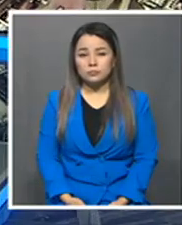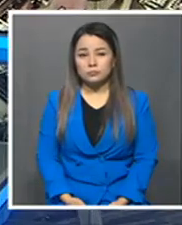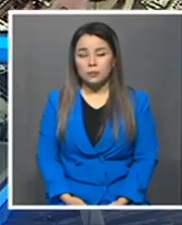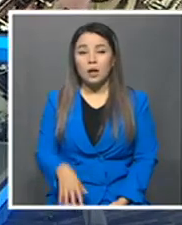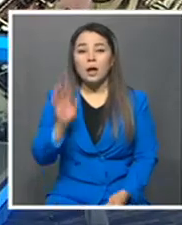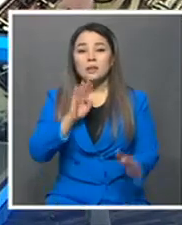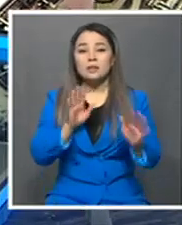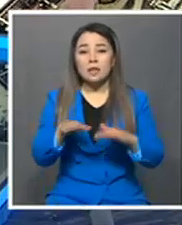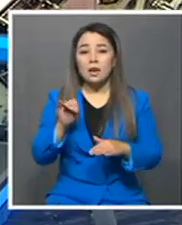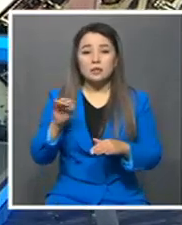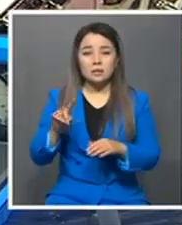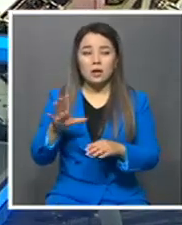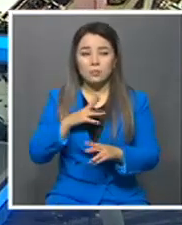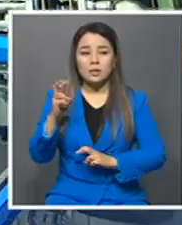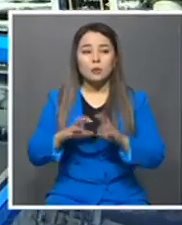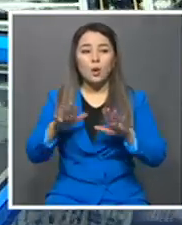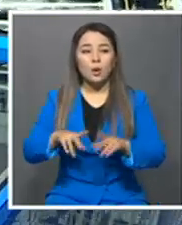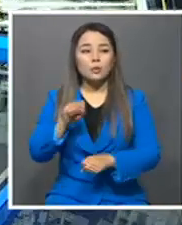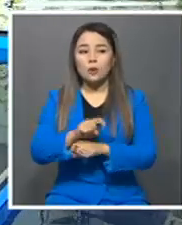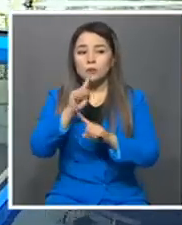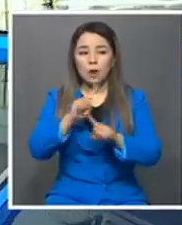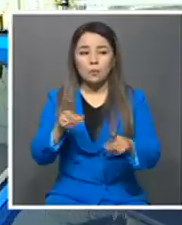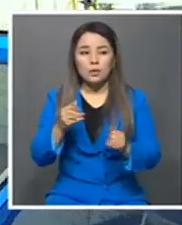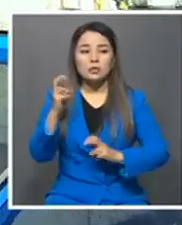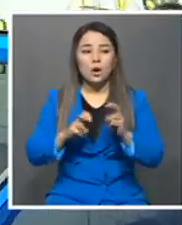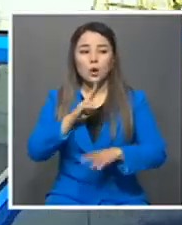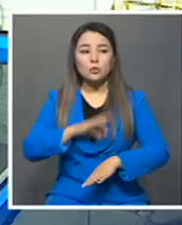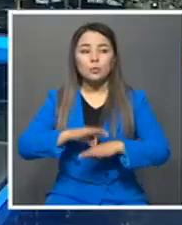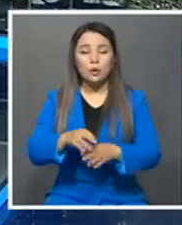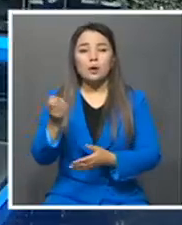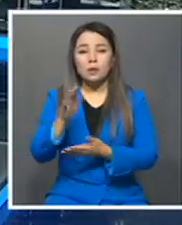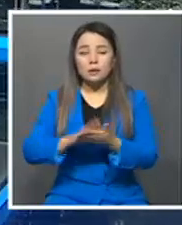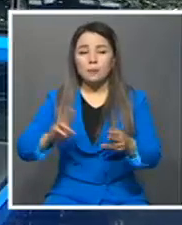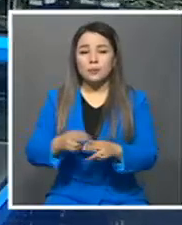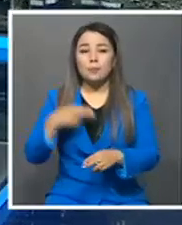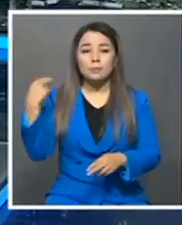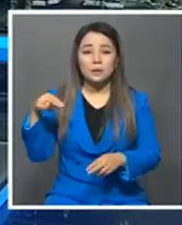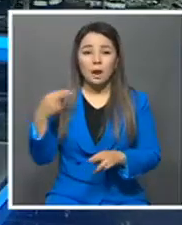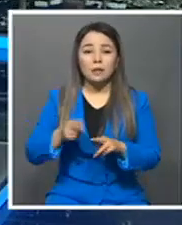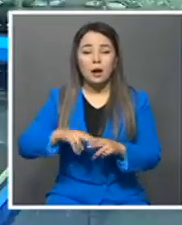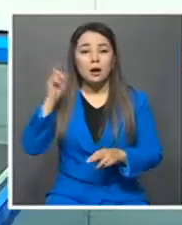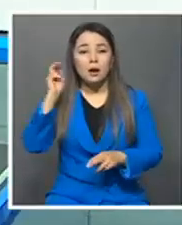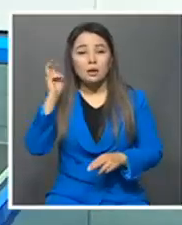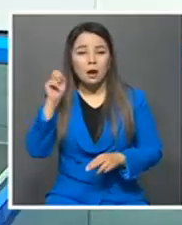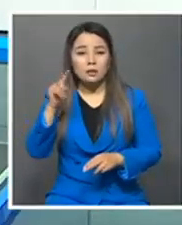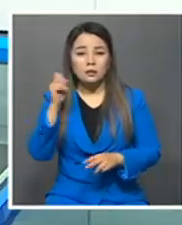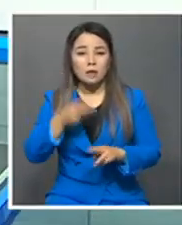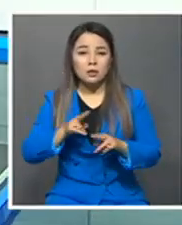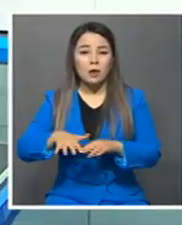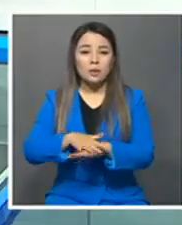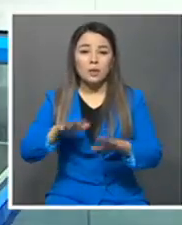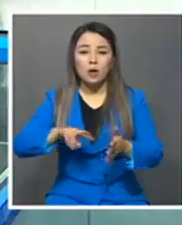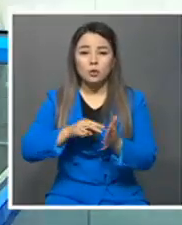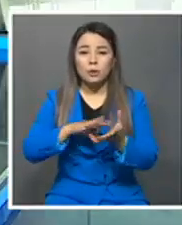Теңіз кен орнында өндіріс тоқтамайды. Қазір зауыттағы жұмыс үзіліссіз жалғасып жатыр. Қара алтын қорын игеруге қатысты жобалардың жүзеге